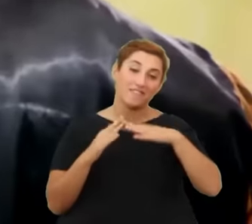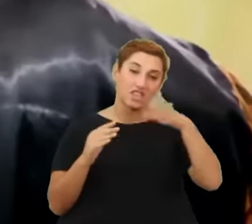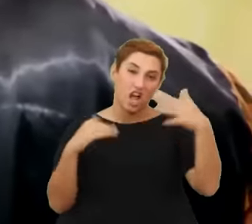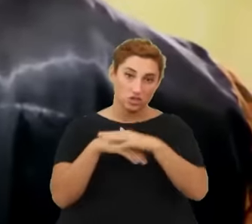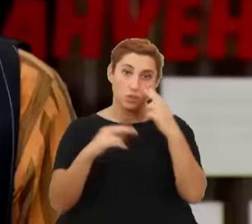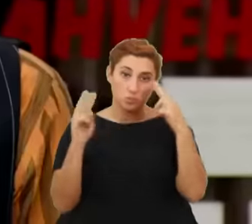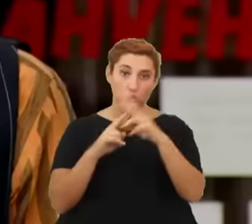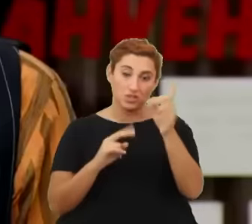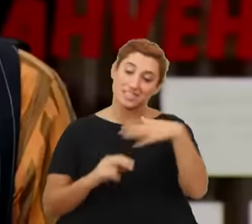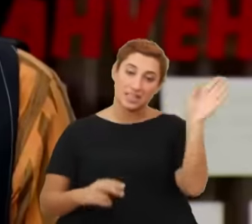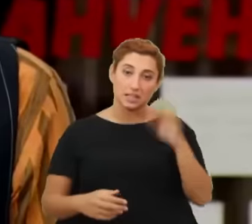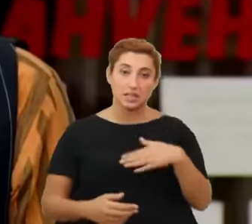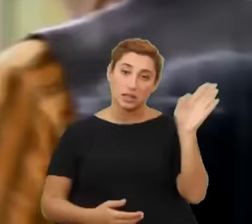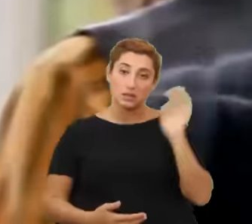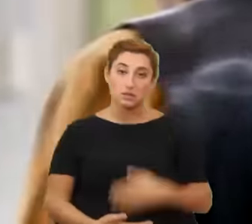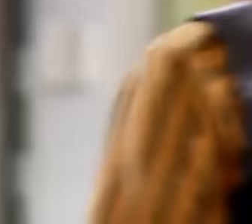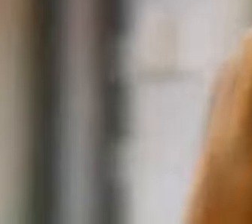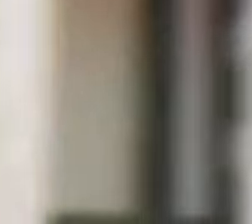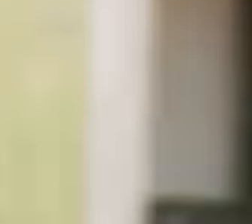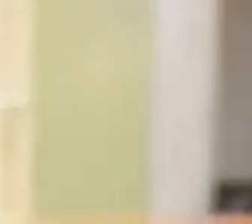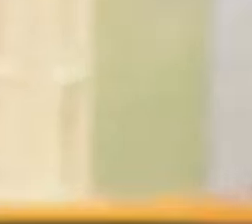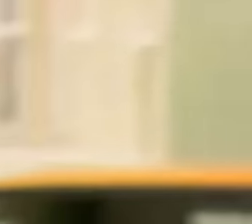Akşam seninle konuşacağız. Hadi, yürü.